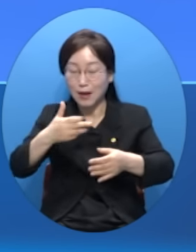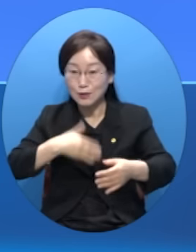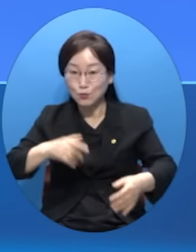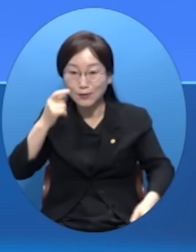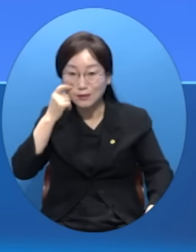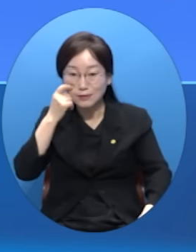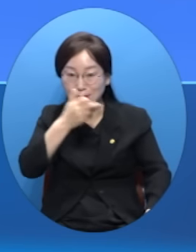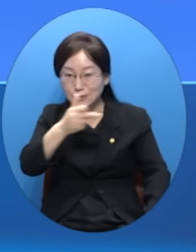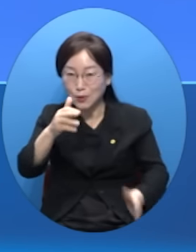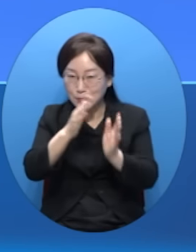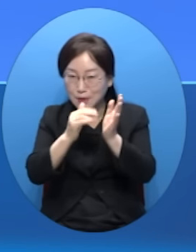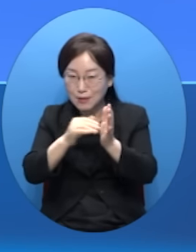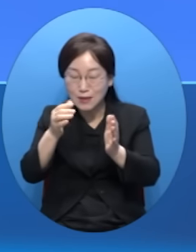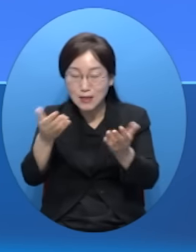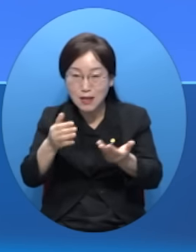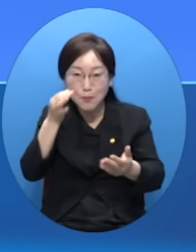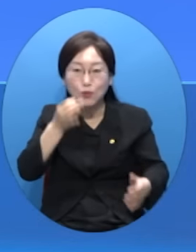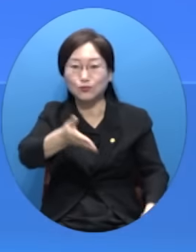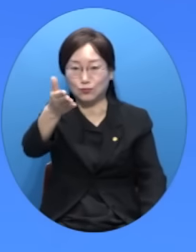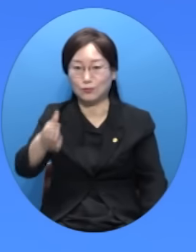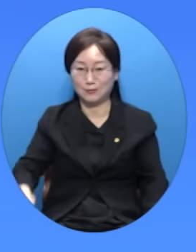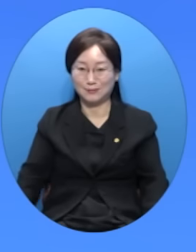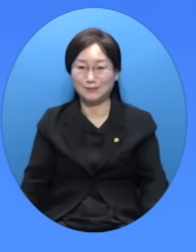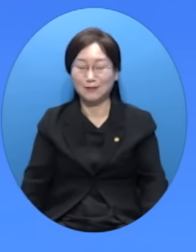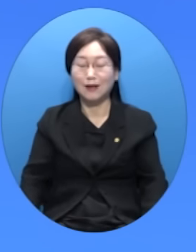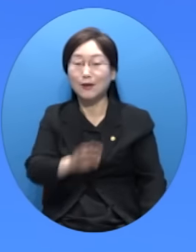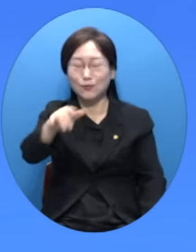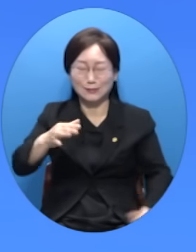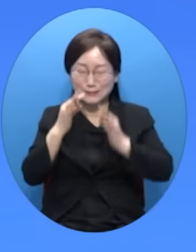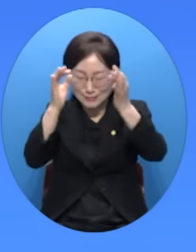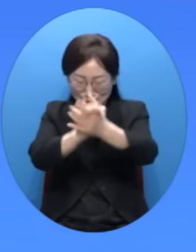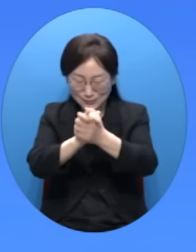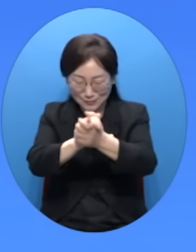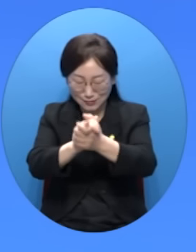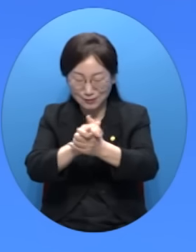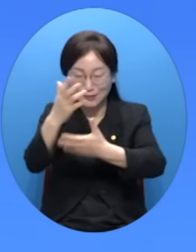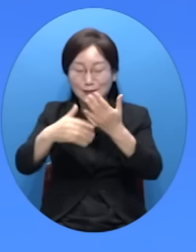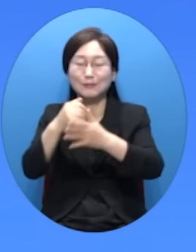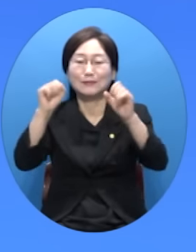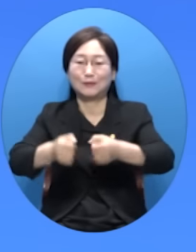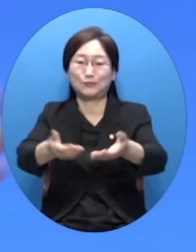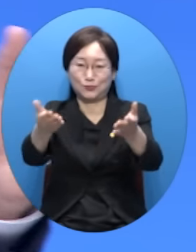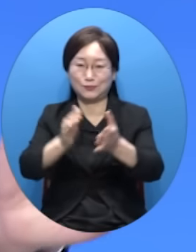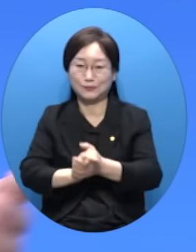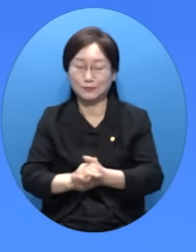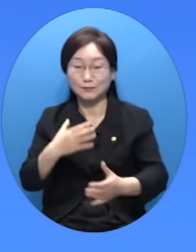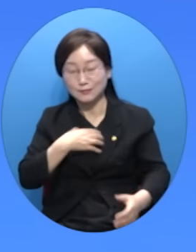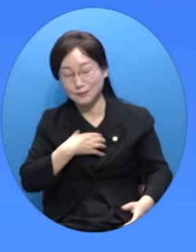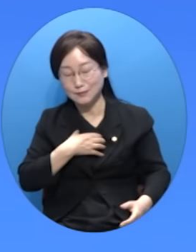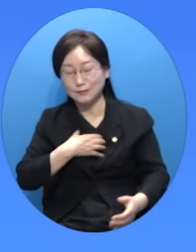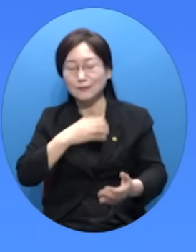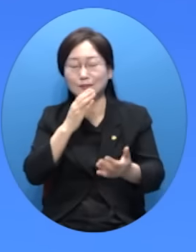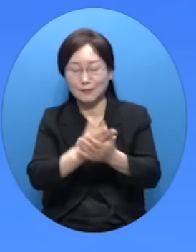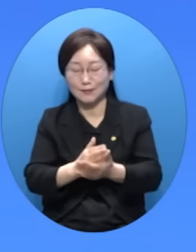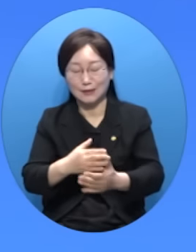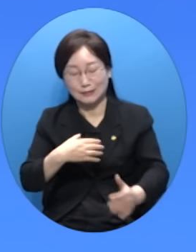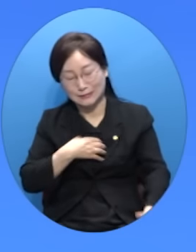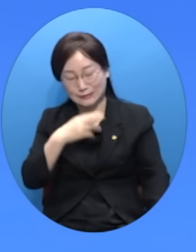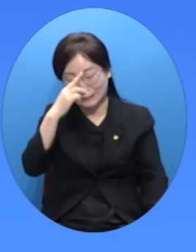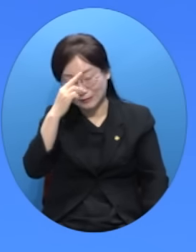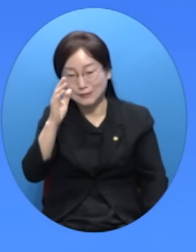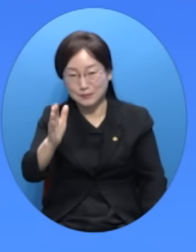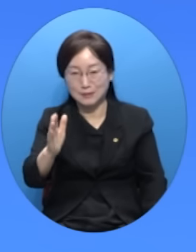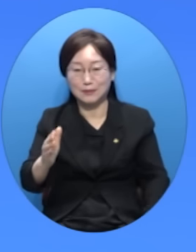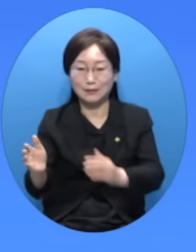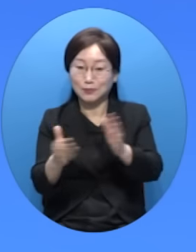일을 내게 보이리라. 우리의 간절한 기도에 주님 응답하십니다. 염려할 시간에, 걱정할 시간에,